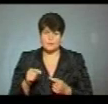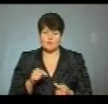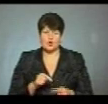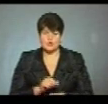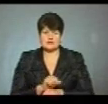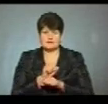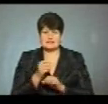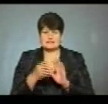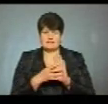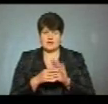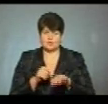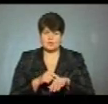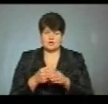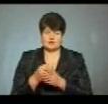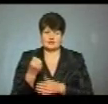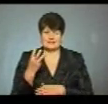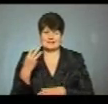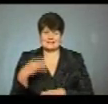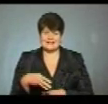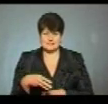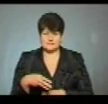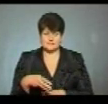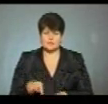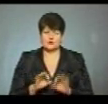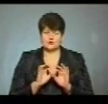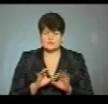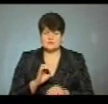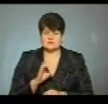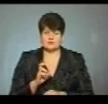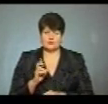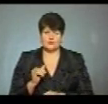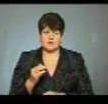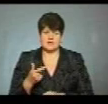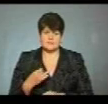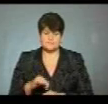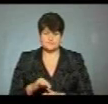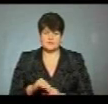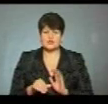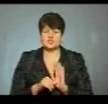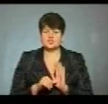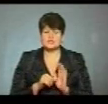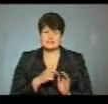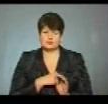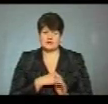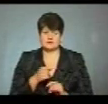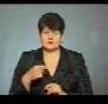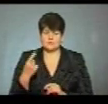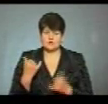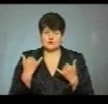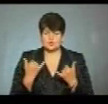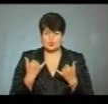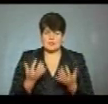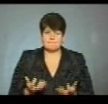з 9-ї години до 13:30, розповів Святослав Бугай. 6 депутатів з Тернопільщини